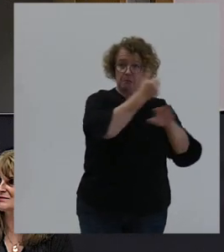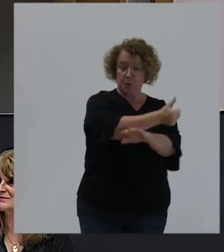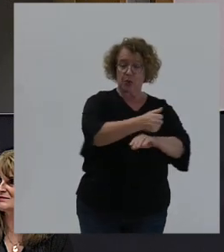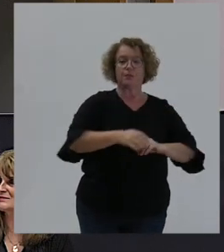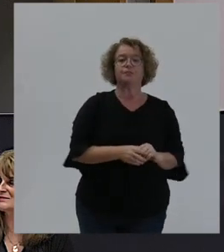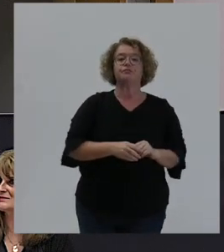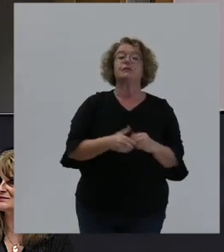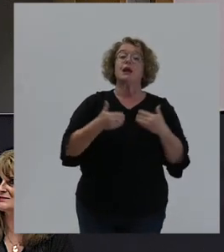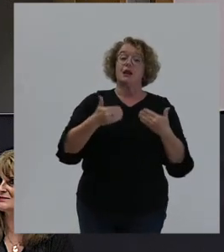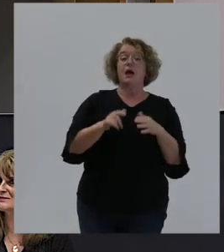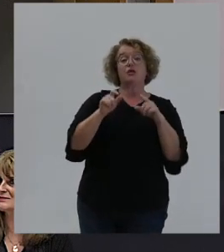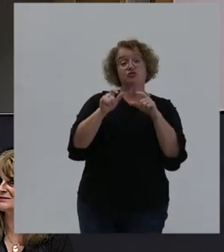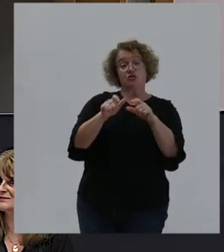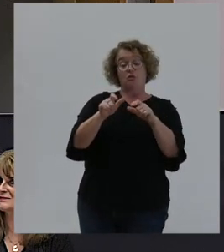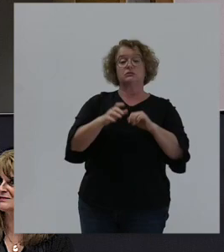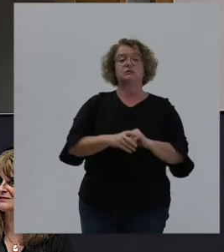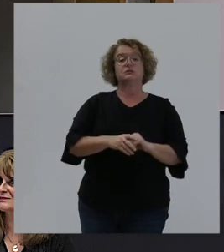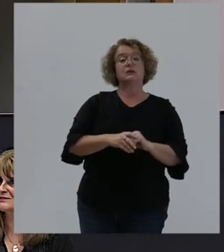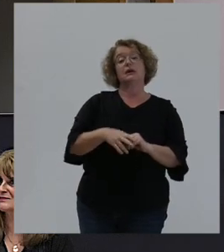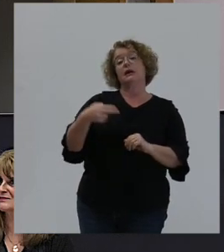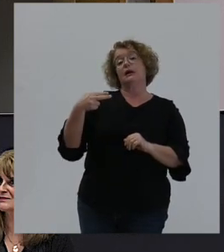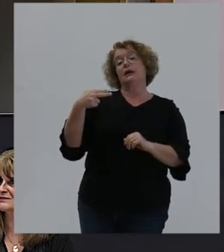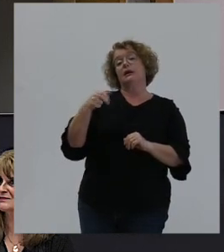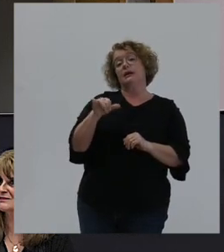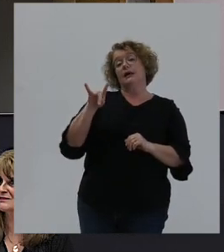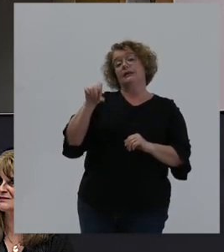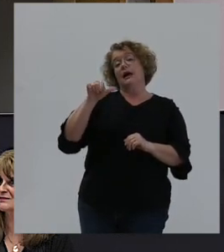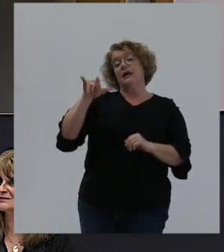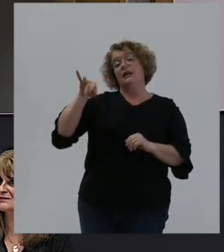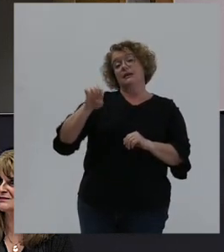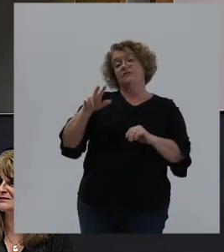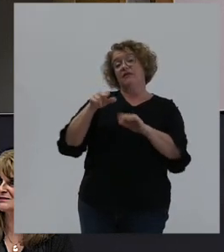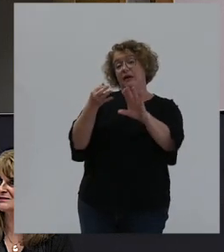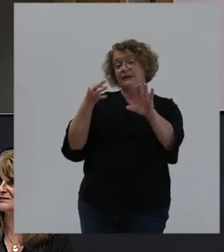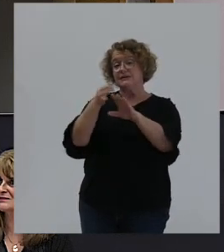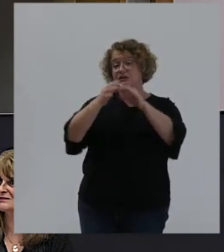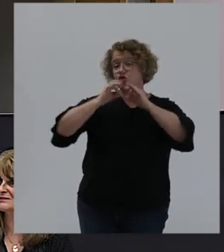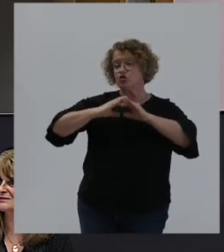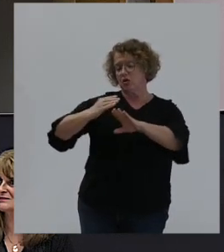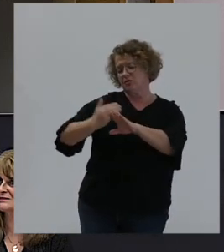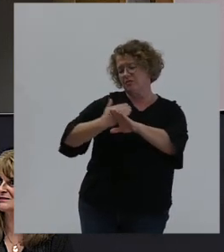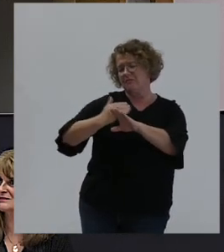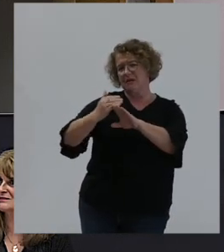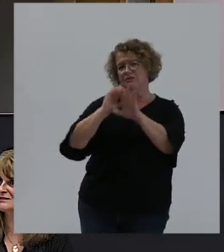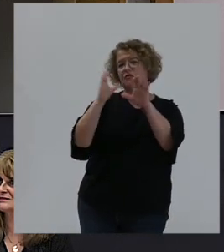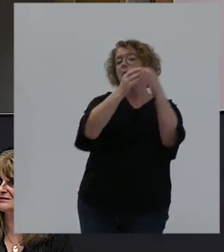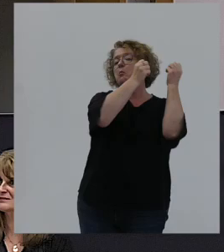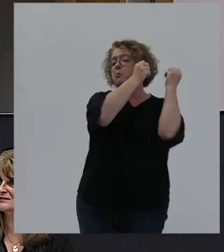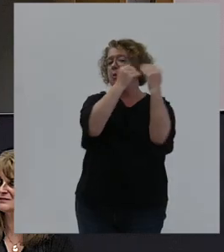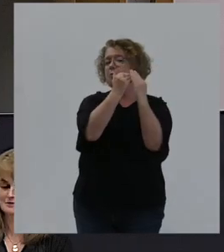la chance, mais Nathalie le dira mieux que moi, d'avoir le temps de préparer la future offre de formation, donc